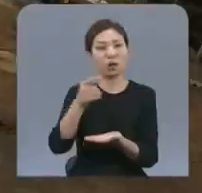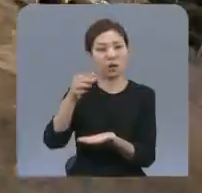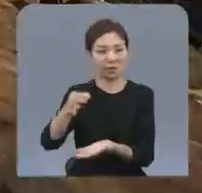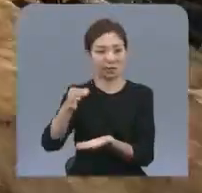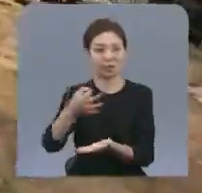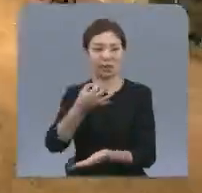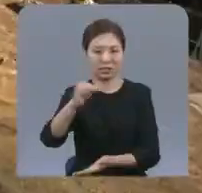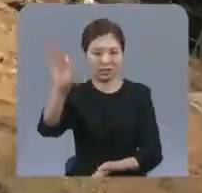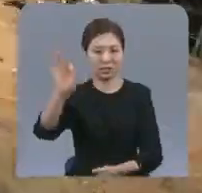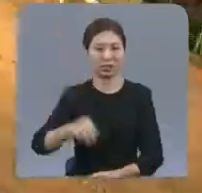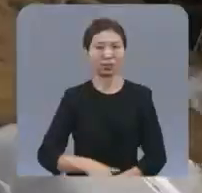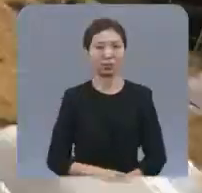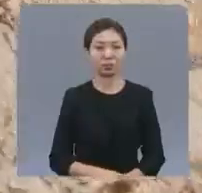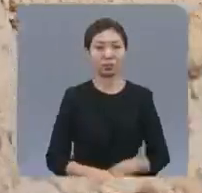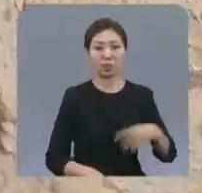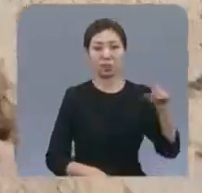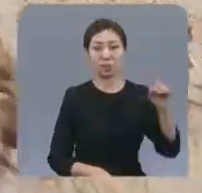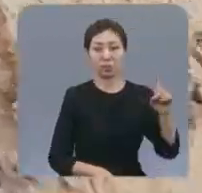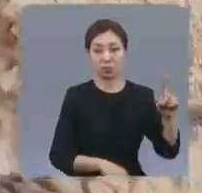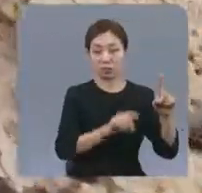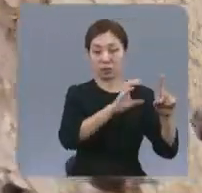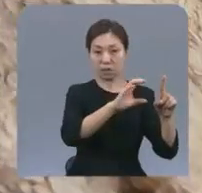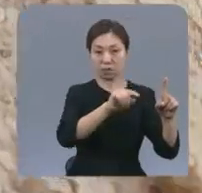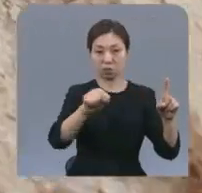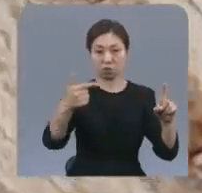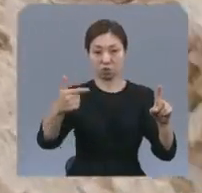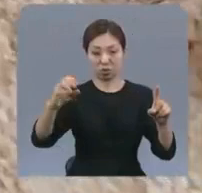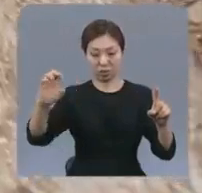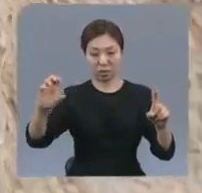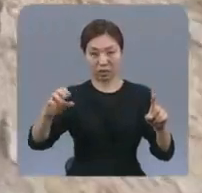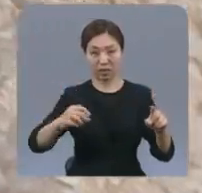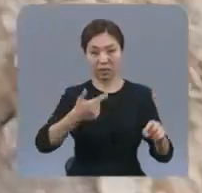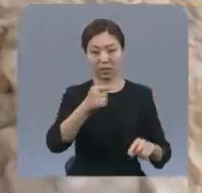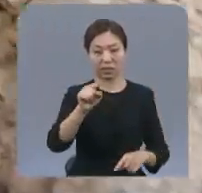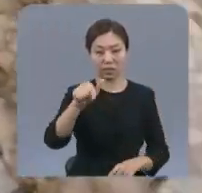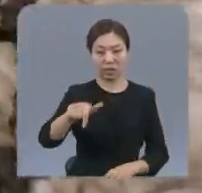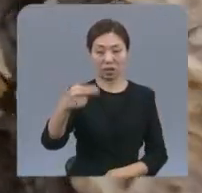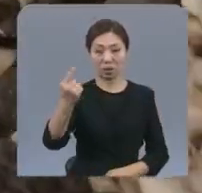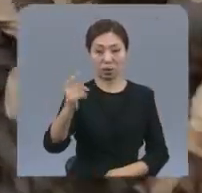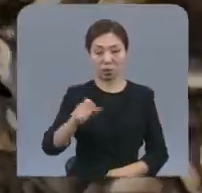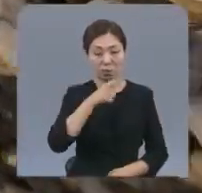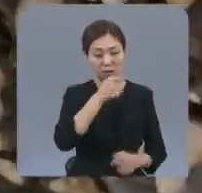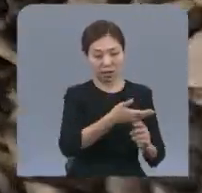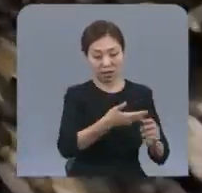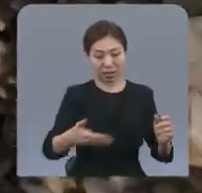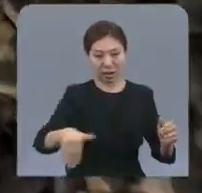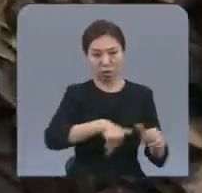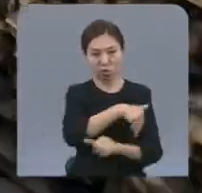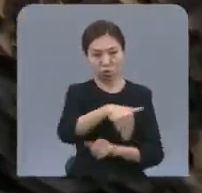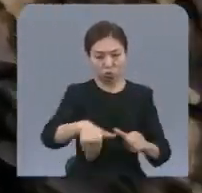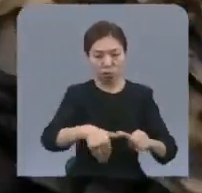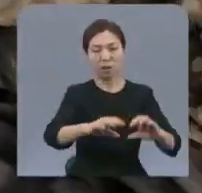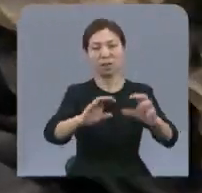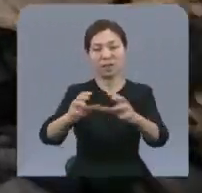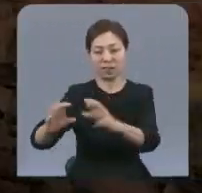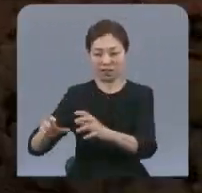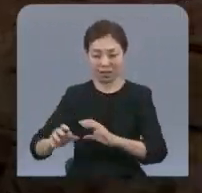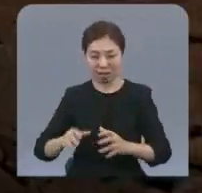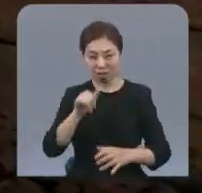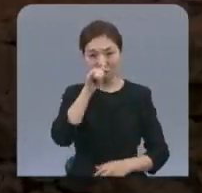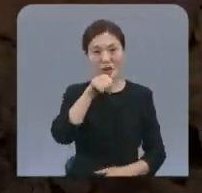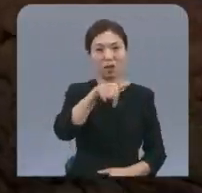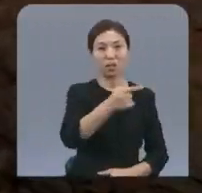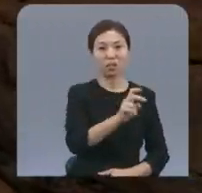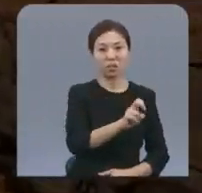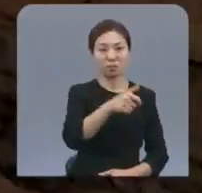ủy ban di sản thế giới đánh giá quần thể lăng mộ kaia là bằng chứng quan trọng của việc Duy là một hệ thống tự trị độc đáo ngang hàng và tự do